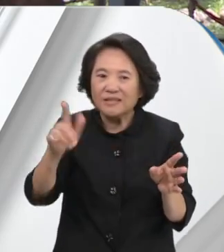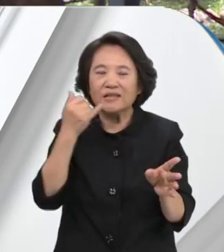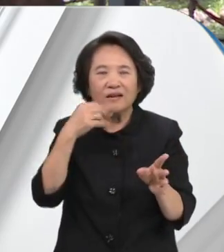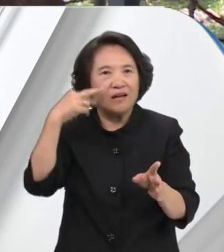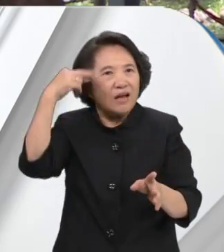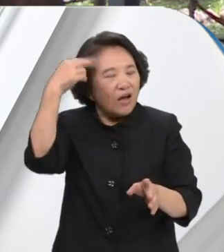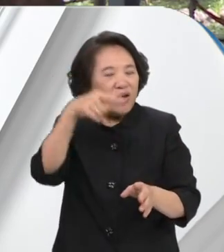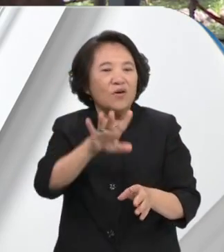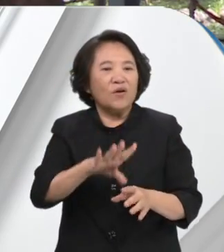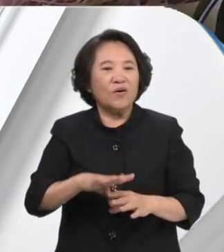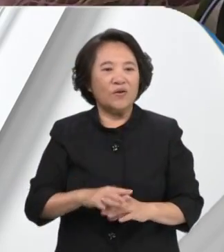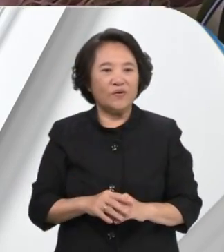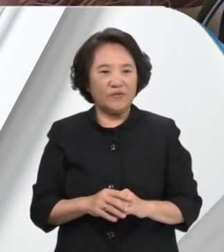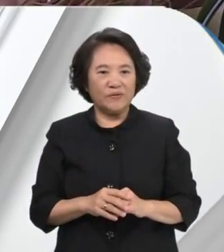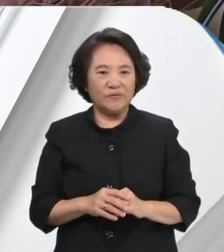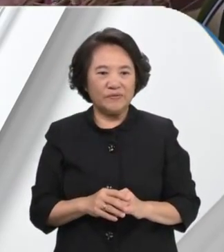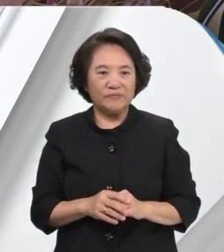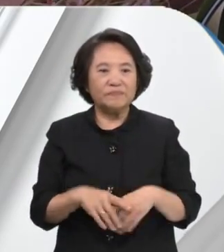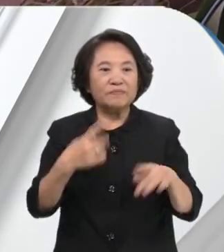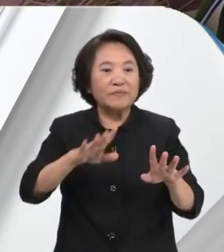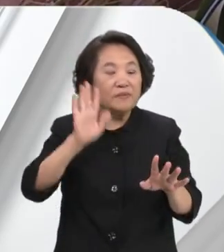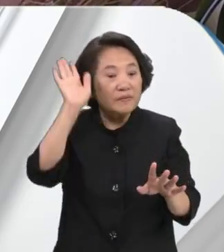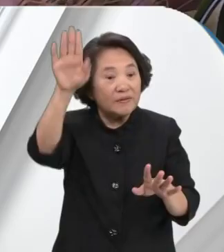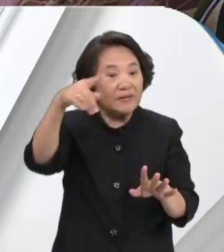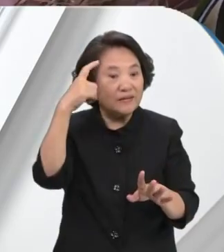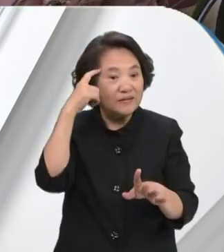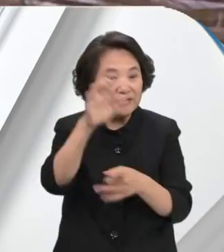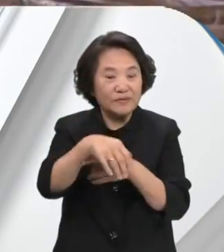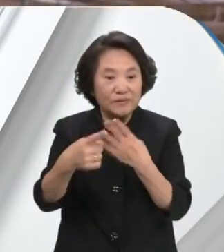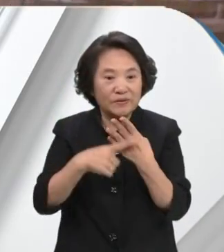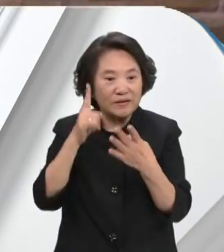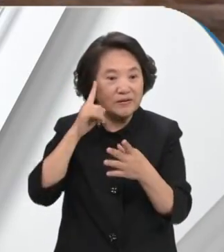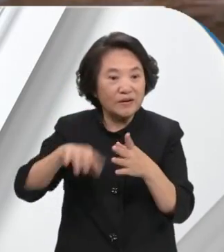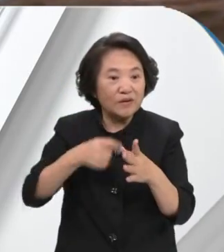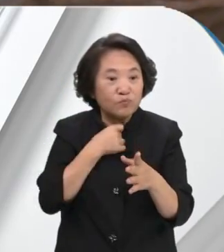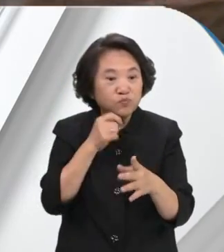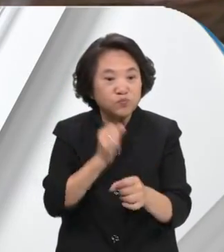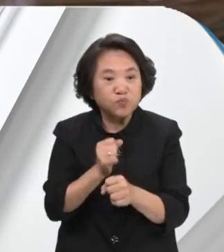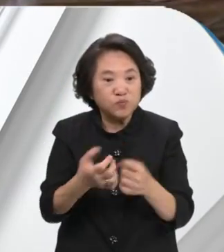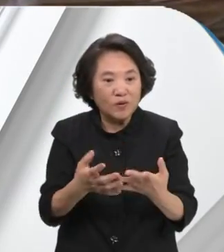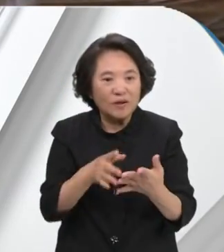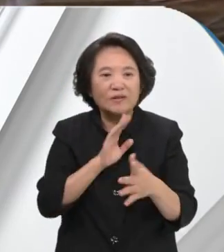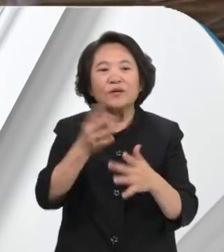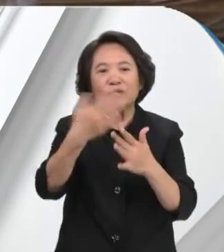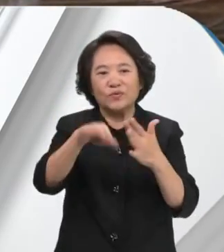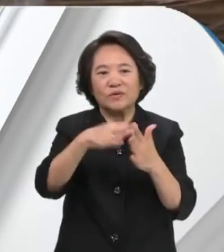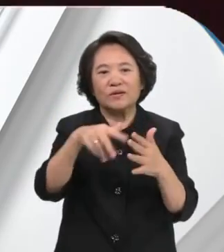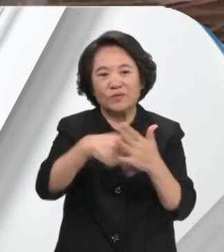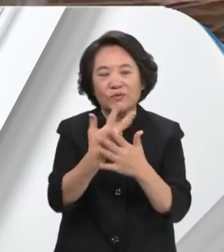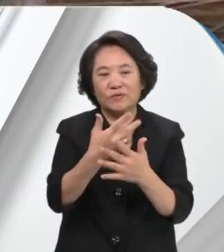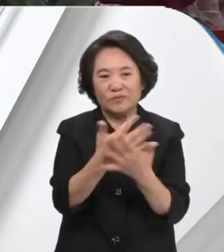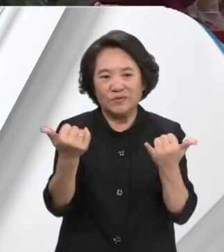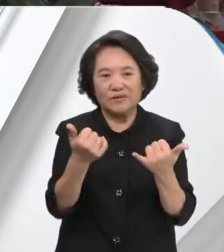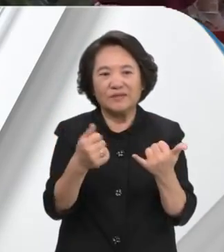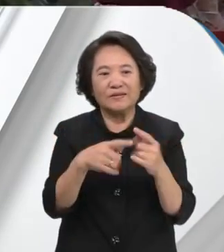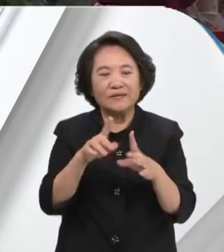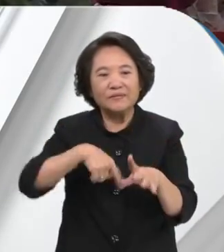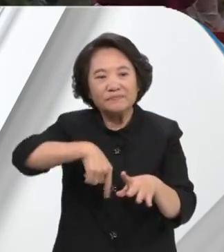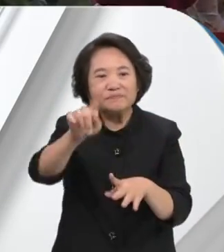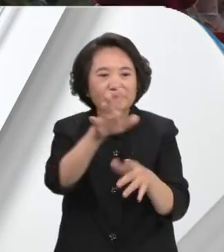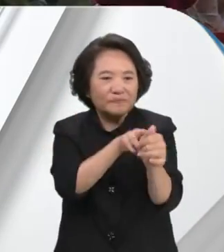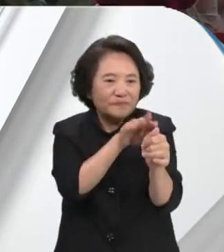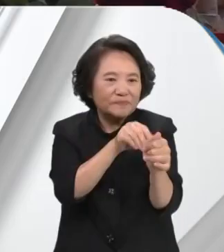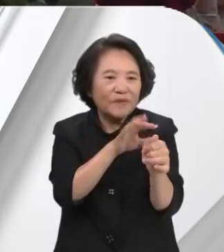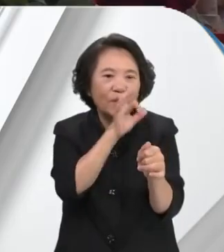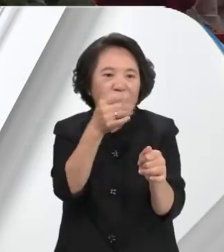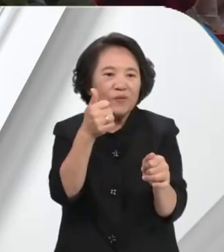体那种感受。 还一般想要做农业相关条路的推动全国学校的园艺科学生的，一特别以学唔